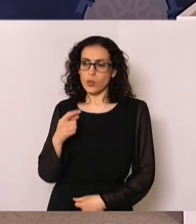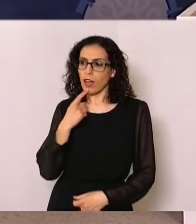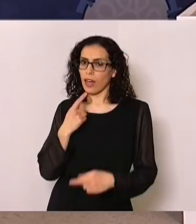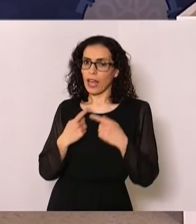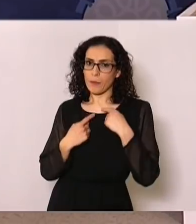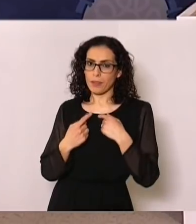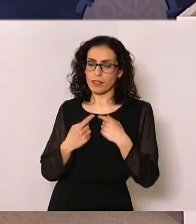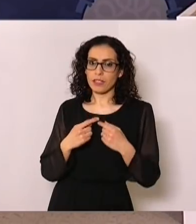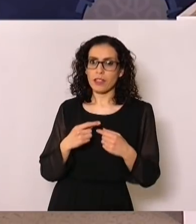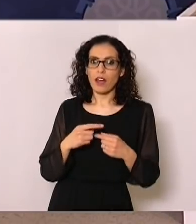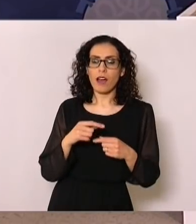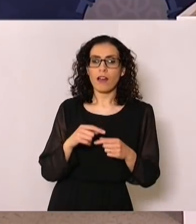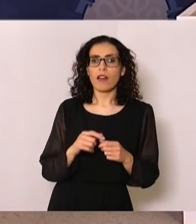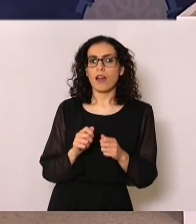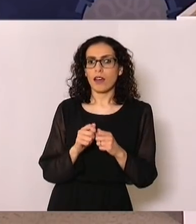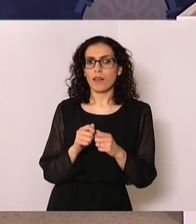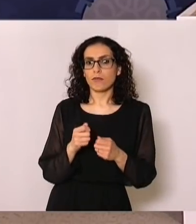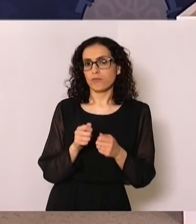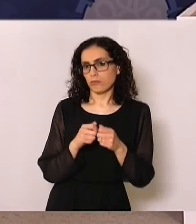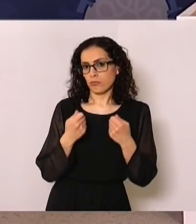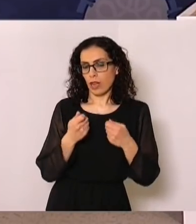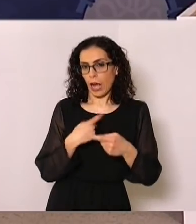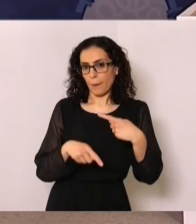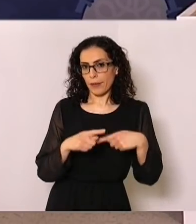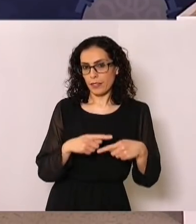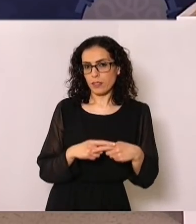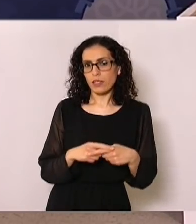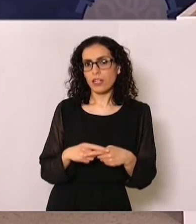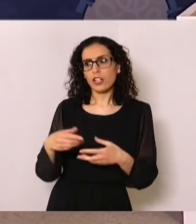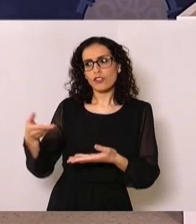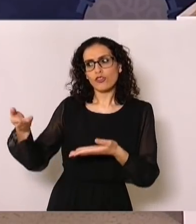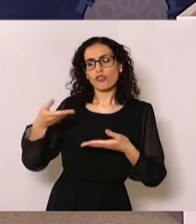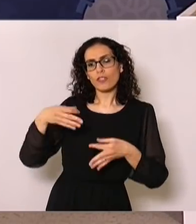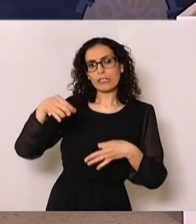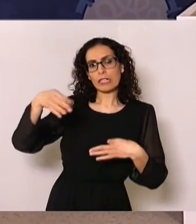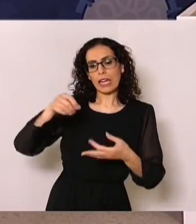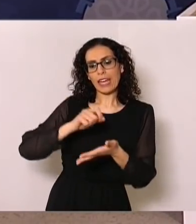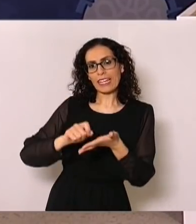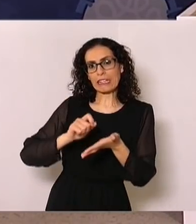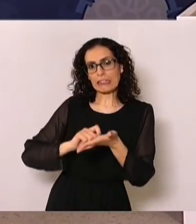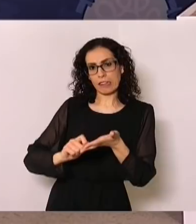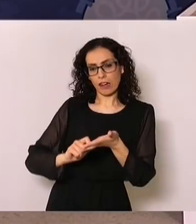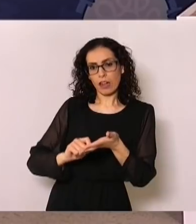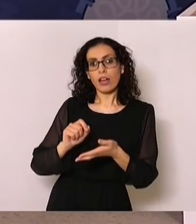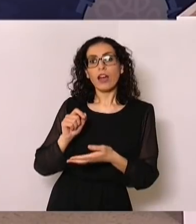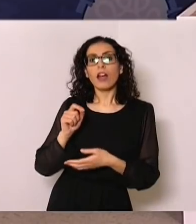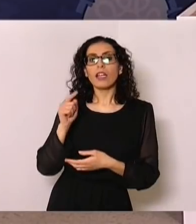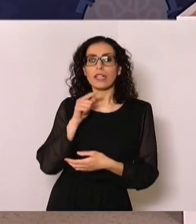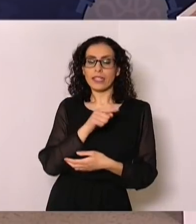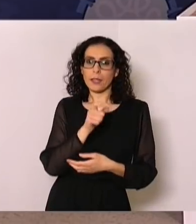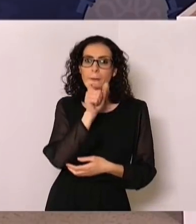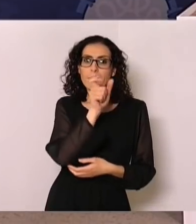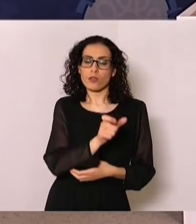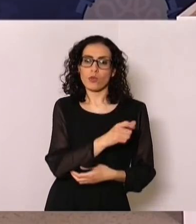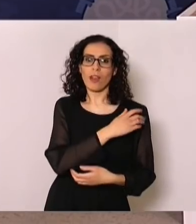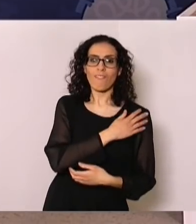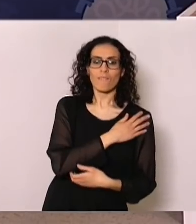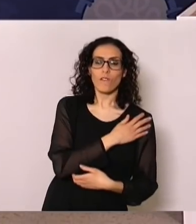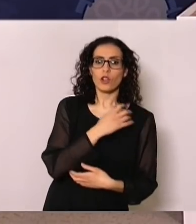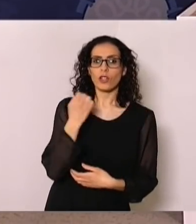ta' Newsbook illi irċivit ittra minn Mater Dei li hija persuna vulnerabbli u allura ma tkunx tista'